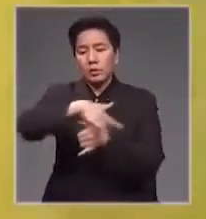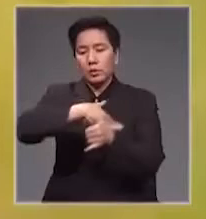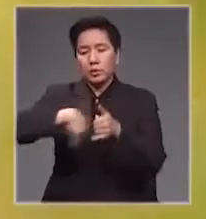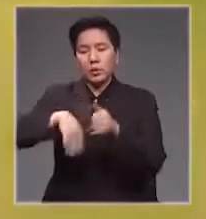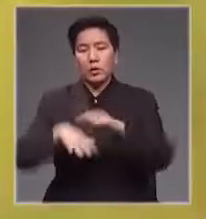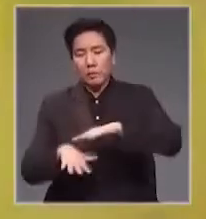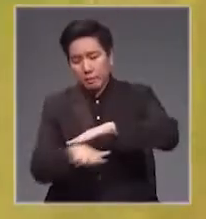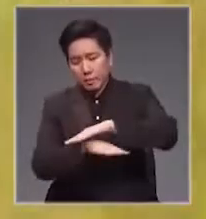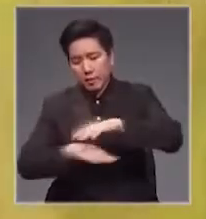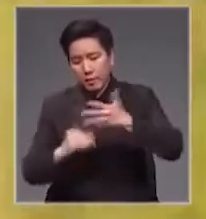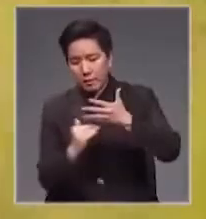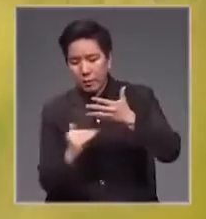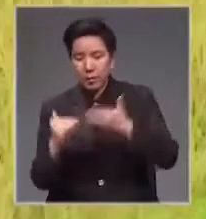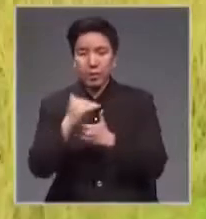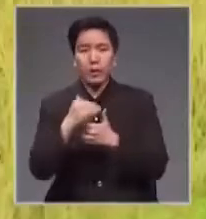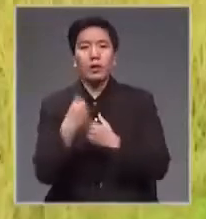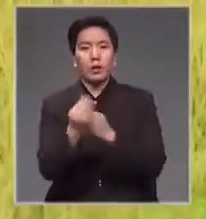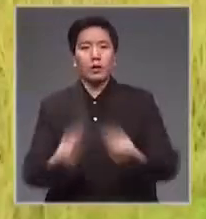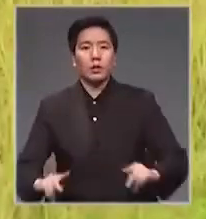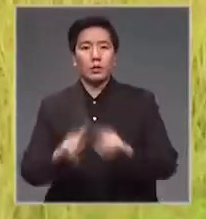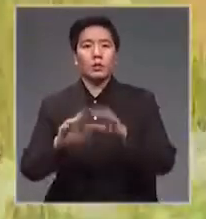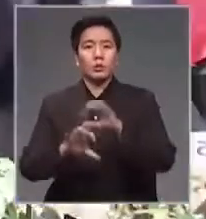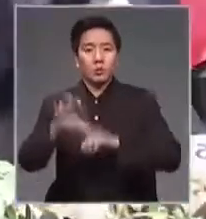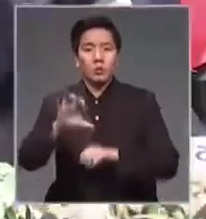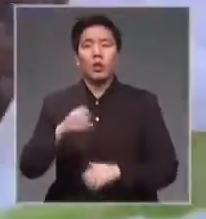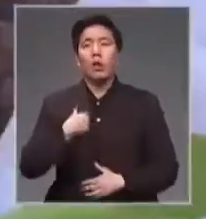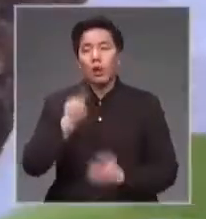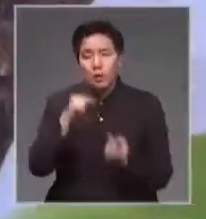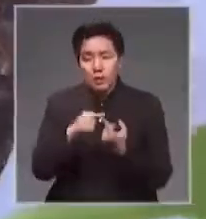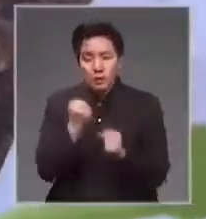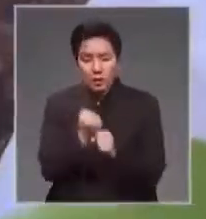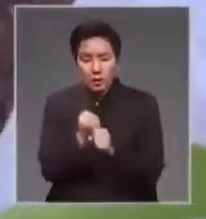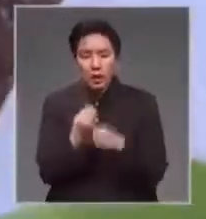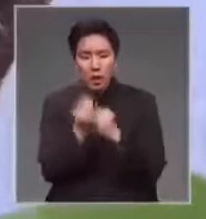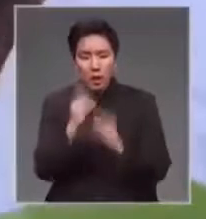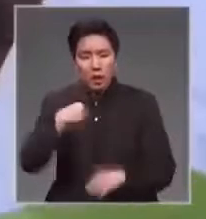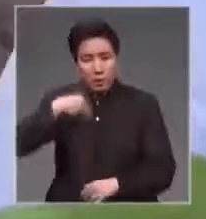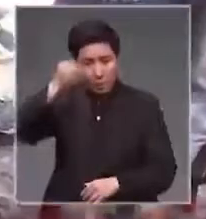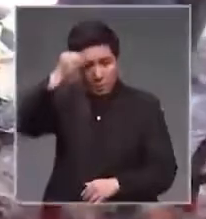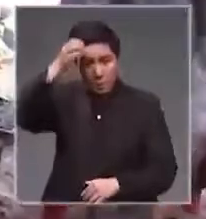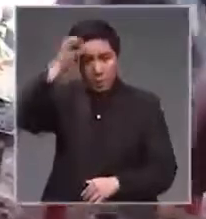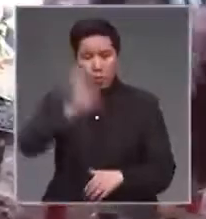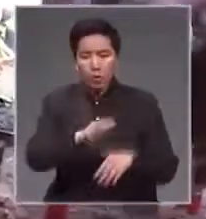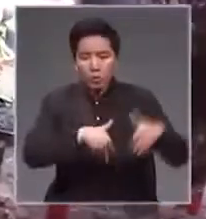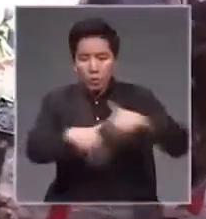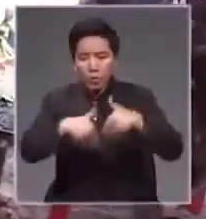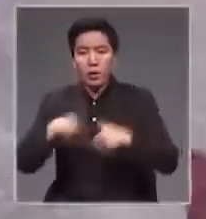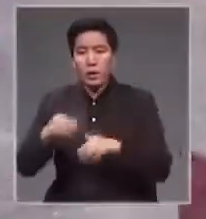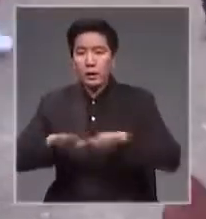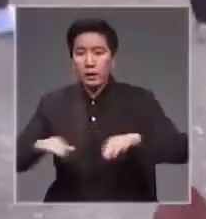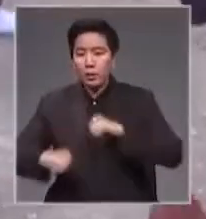ากขอให้กระทรวงมหาดไทยและหน่วยงานที่เกี่ยวข้องต่างๆนะครับได้มีการสร้างภูมิปัญญาท้องถิ่นโดยให้มีการนำเยาวชน